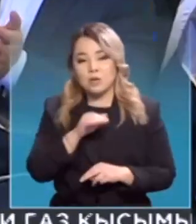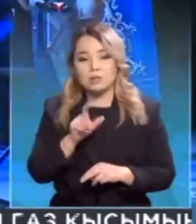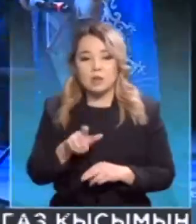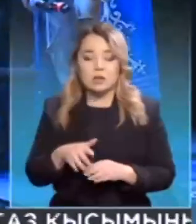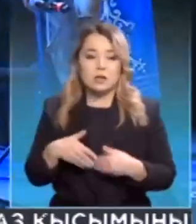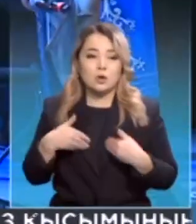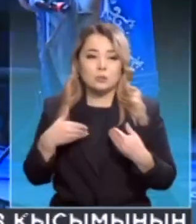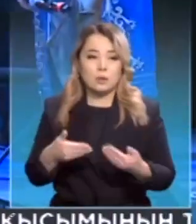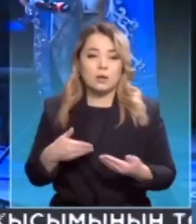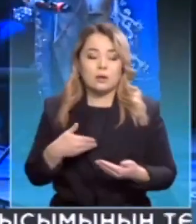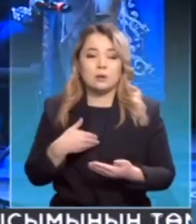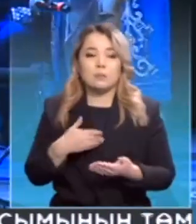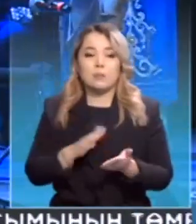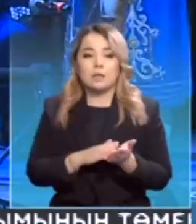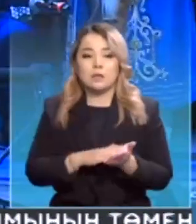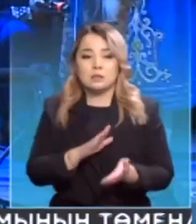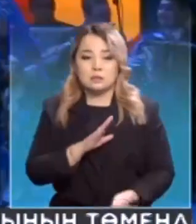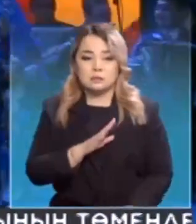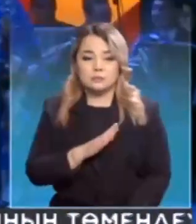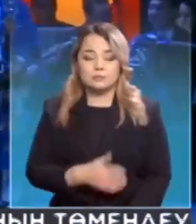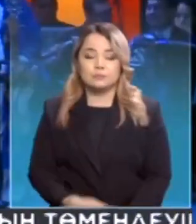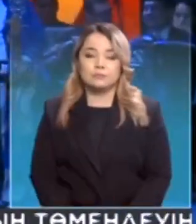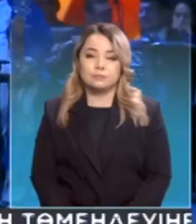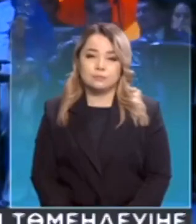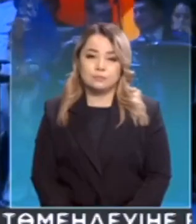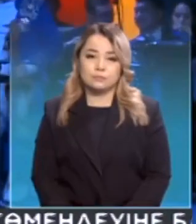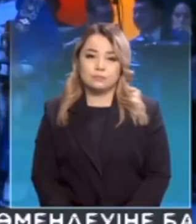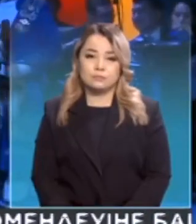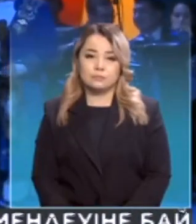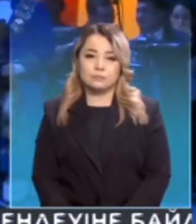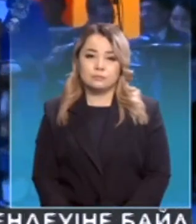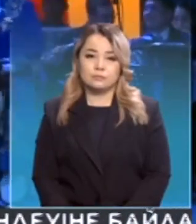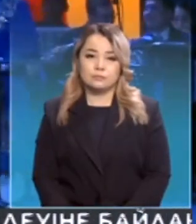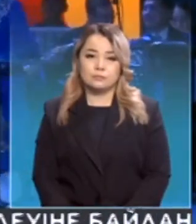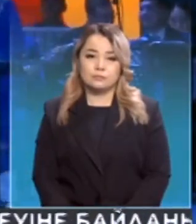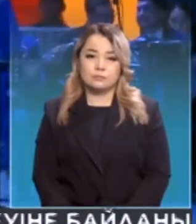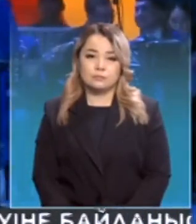марапаттады. Қызылордадан Әділбек Сергұлы, Нұрлыбек Нұрмахан, Қазақстан ұлттық телеарнасы.